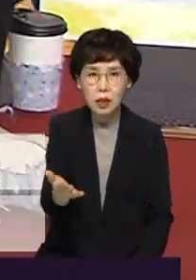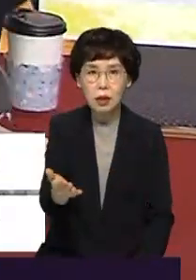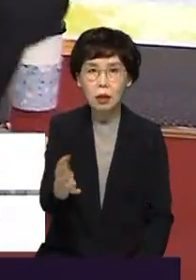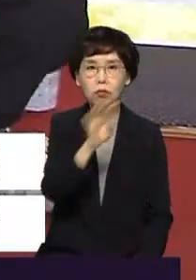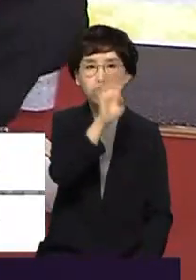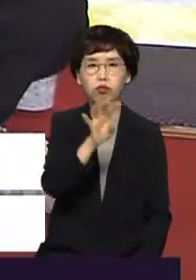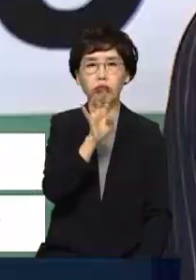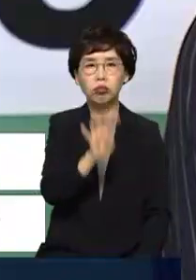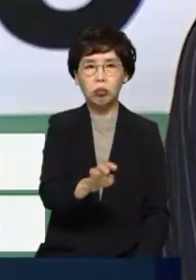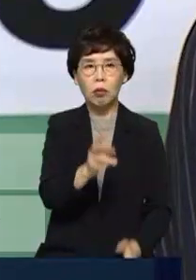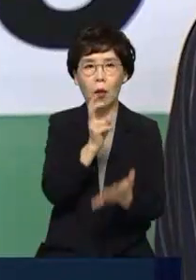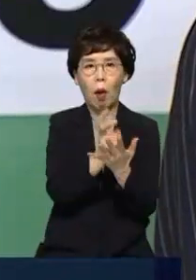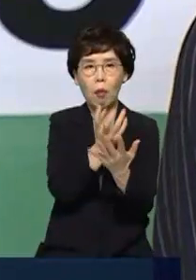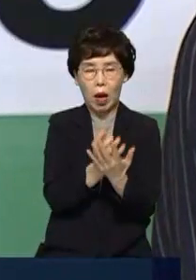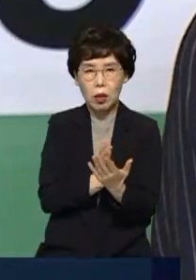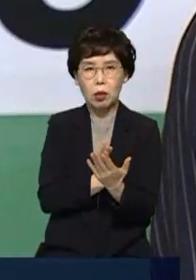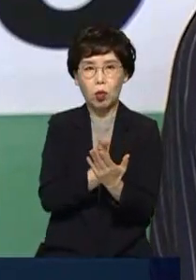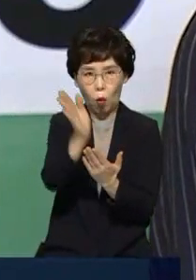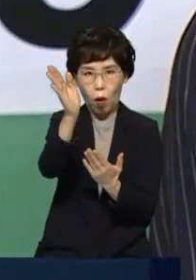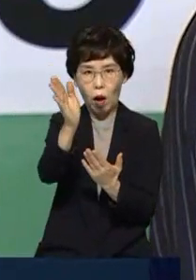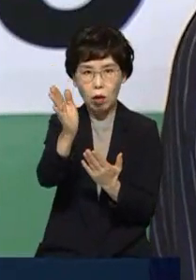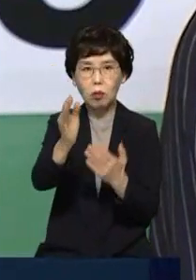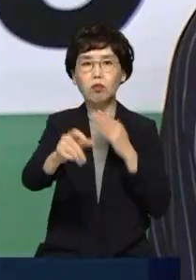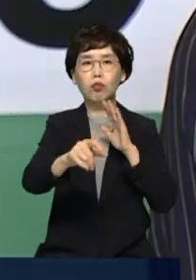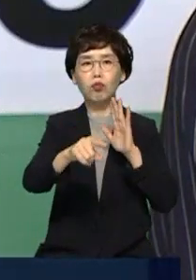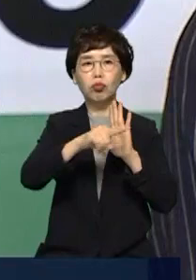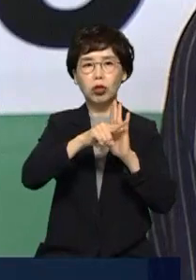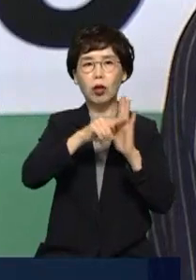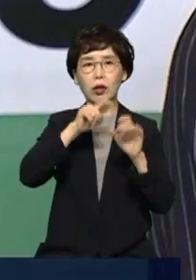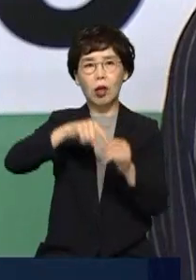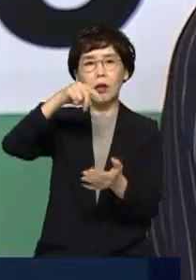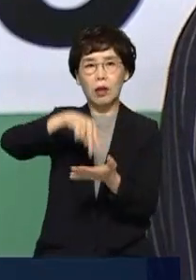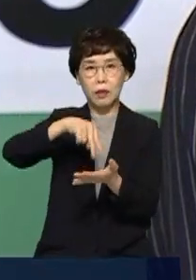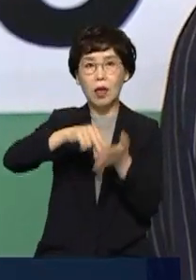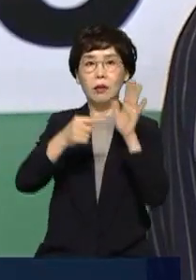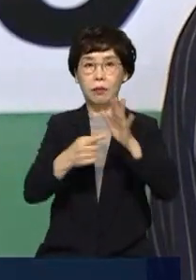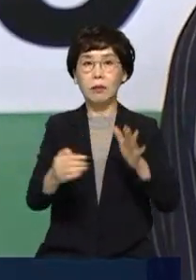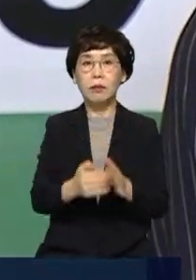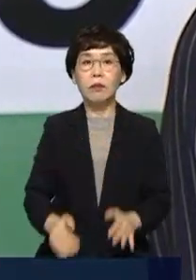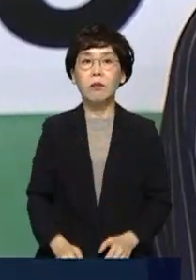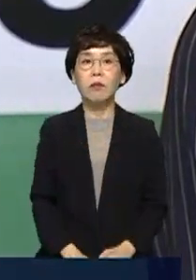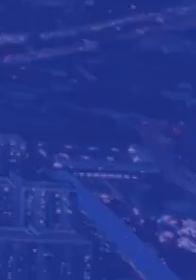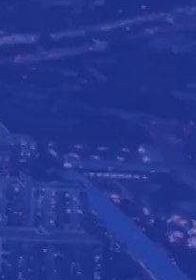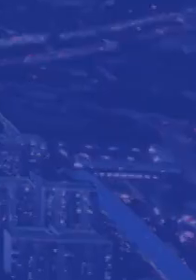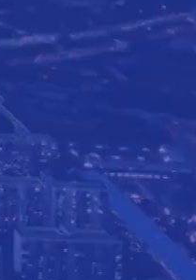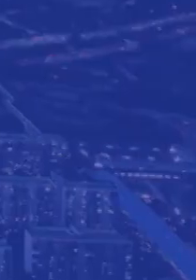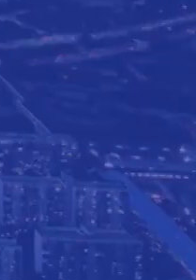의문이라며 법안 처리에 부정적 입장을 밝혔습니다. SBS 한세현입니다.